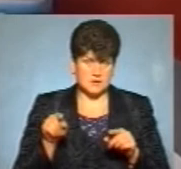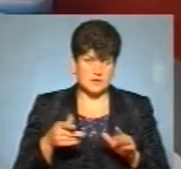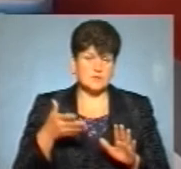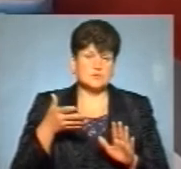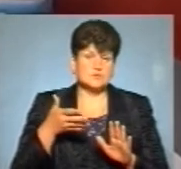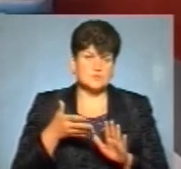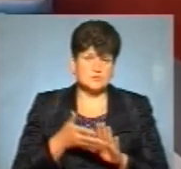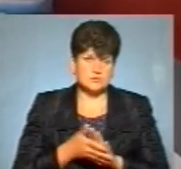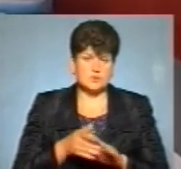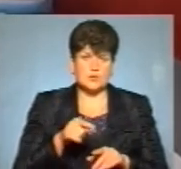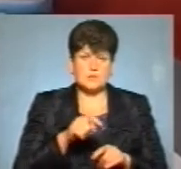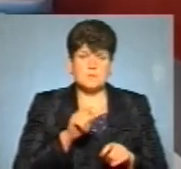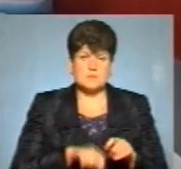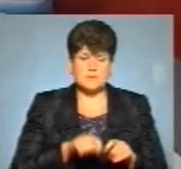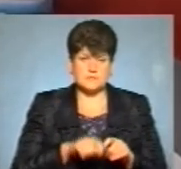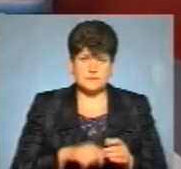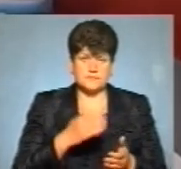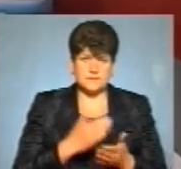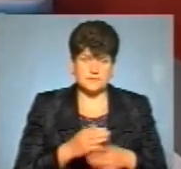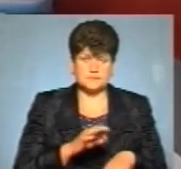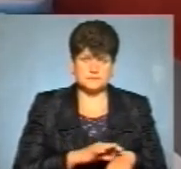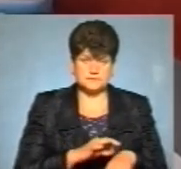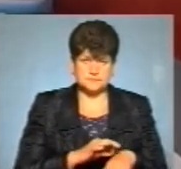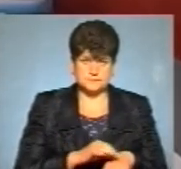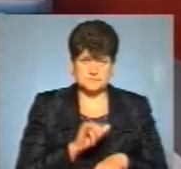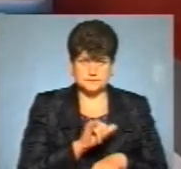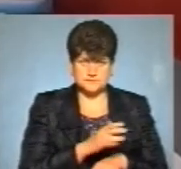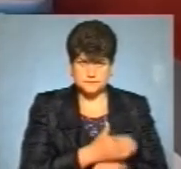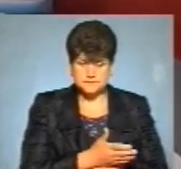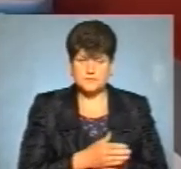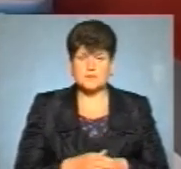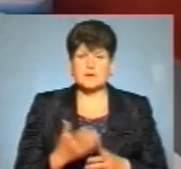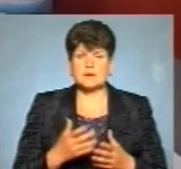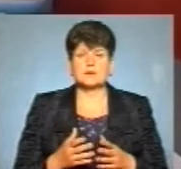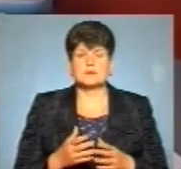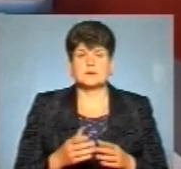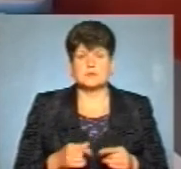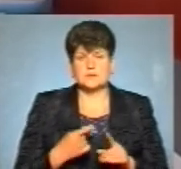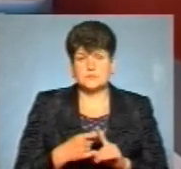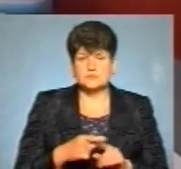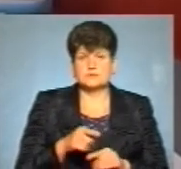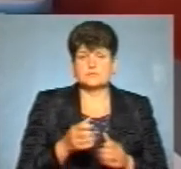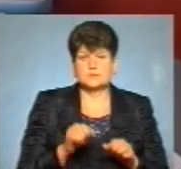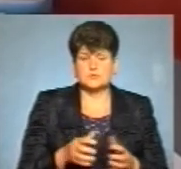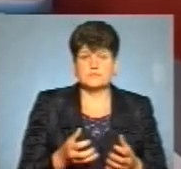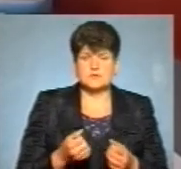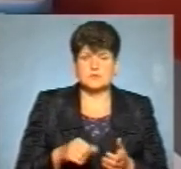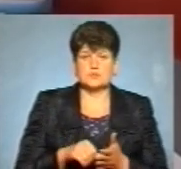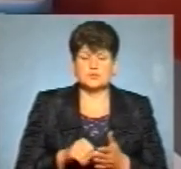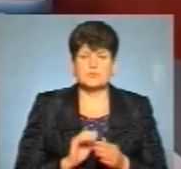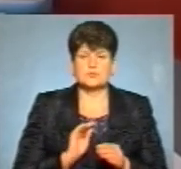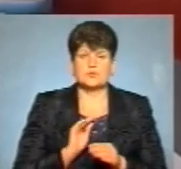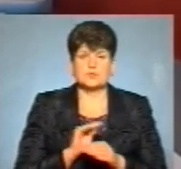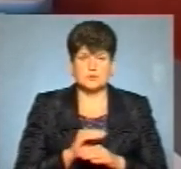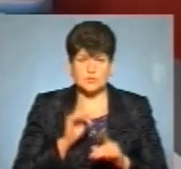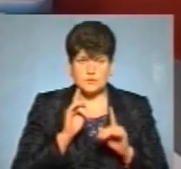зрозуміло, перевірили на захворювання, яке у нього є, але разом з тим він зможе взяти участь у додатковій сесії.